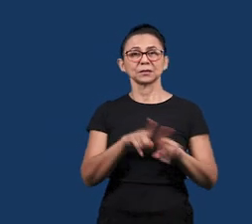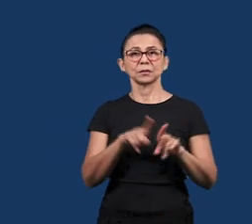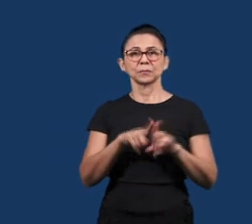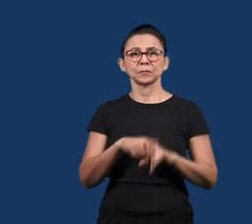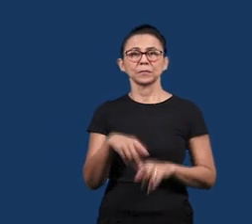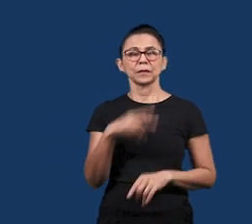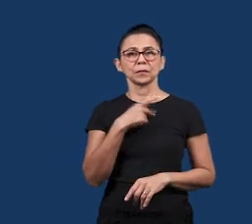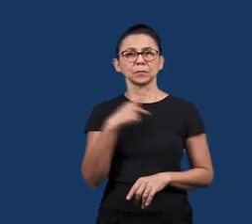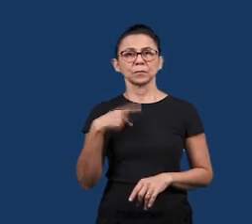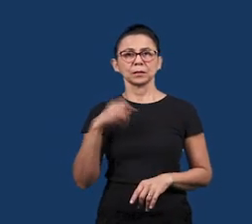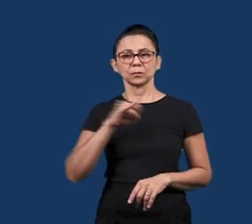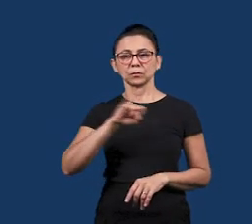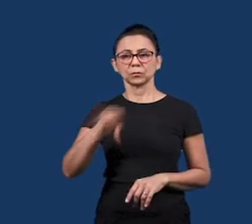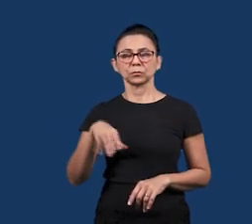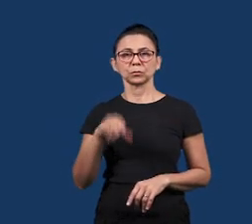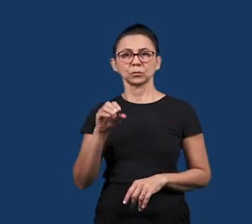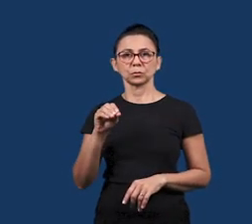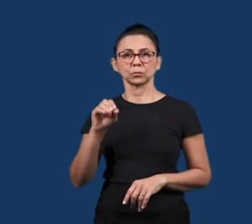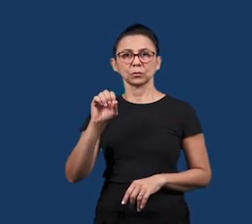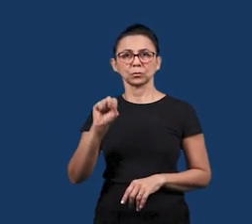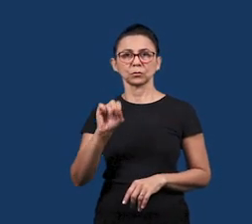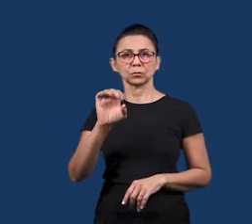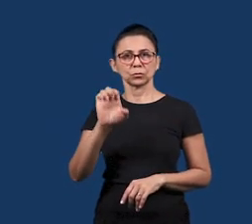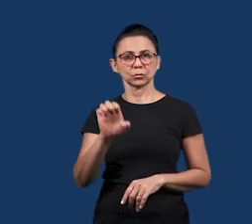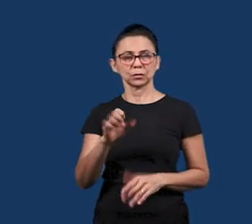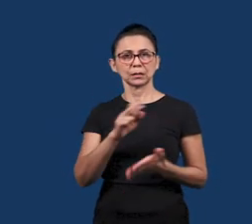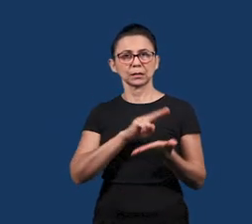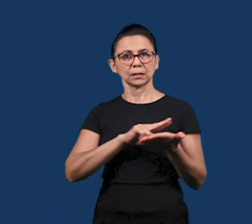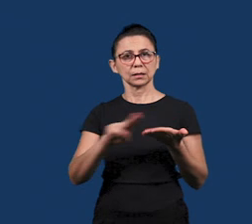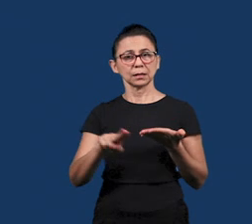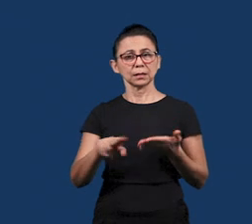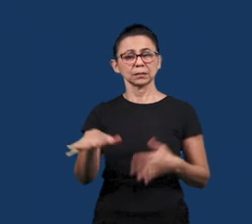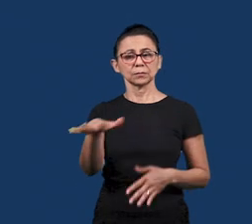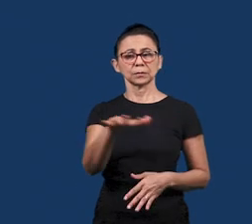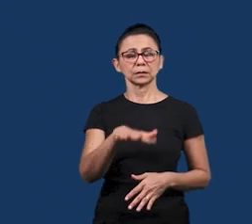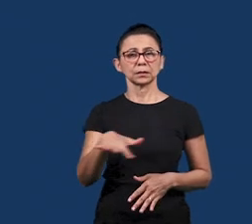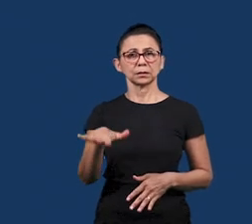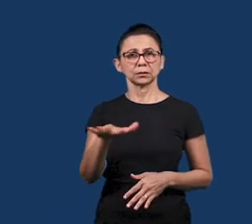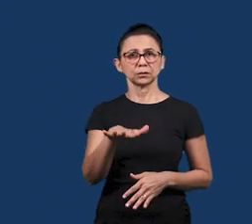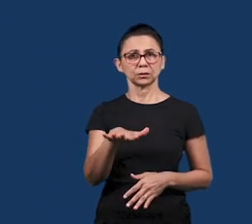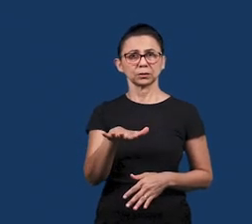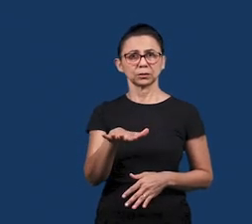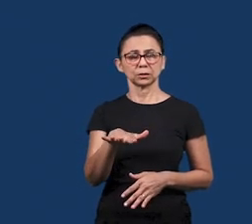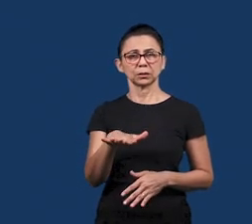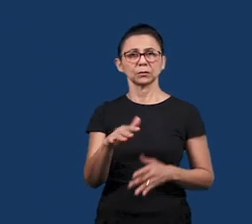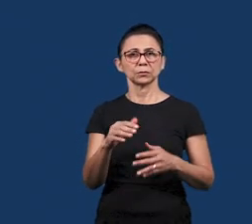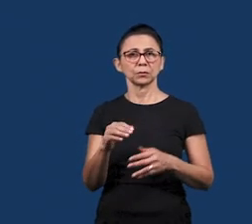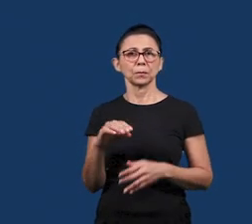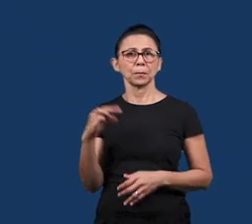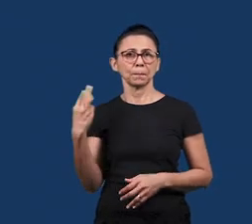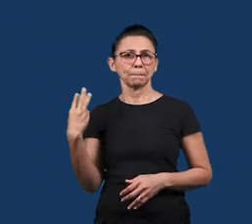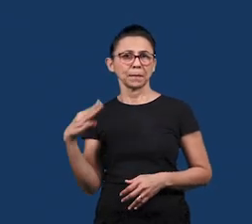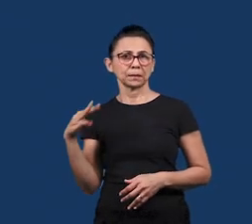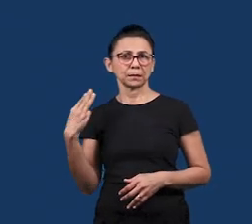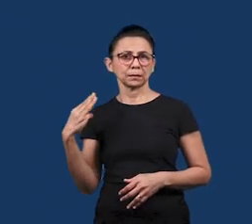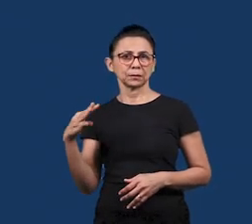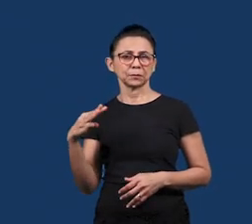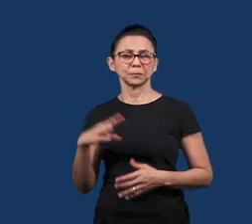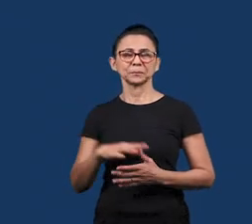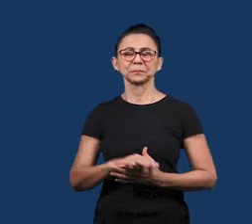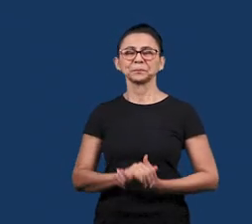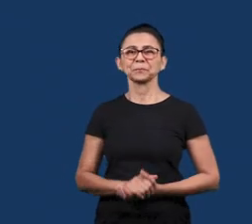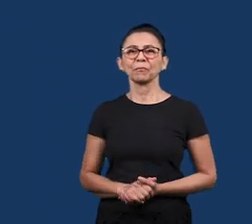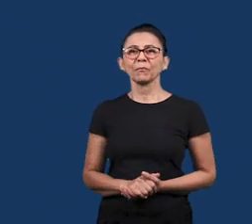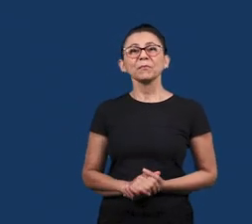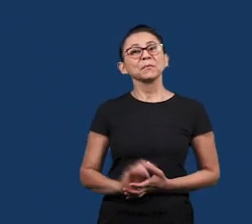Пасторское послание Жозеа Позу, церкви Сан-Луис, Мараньян. Мир Божий, братья